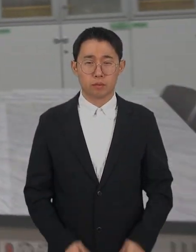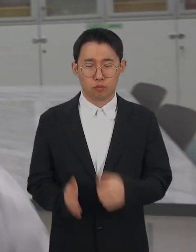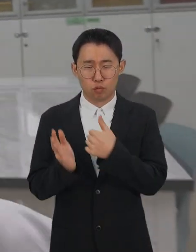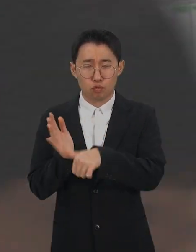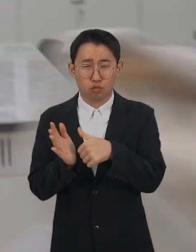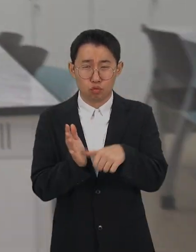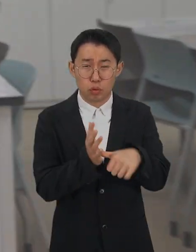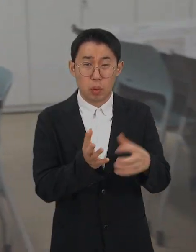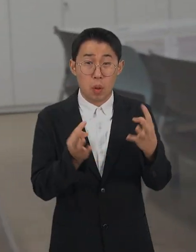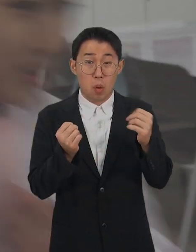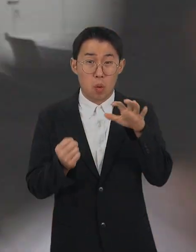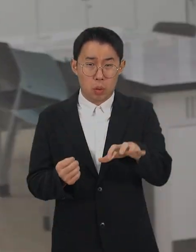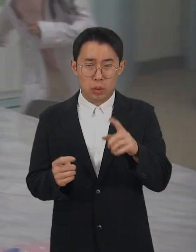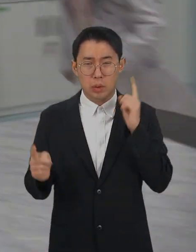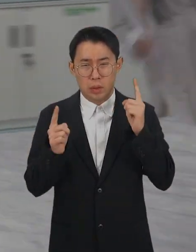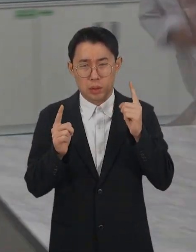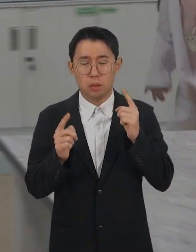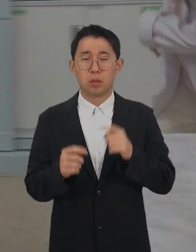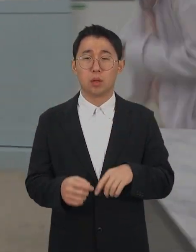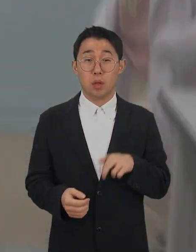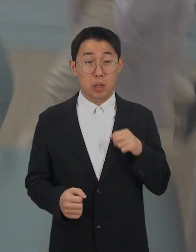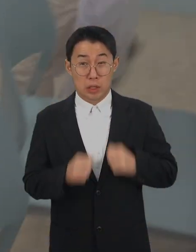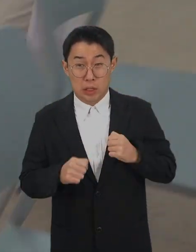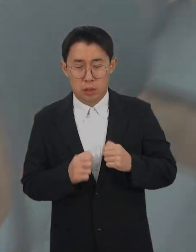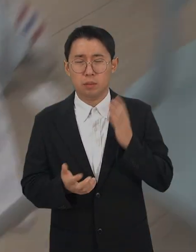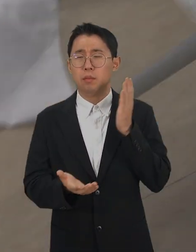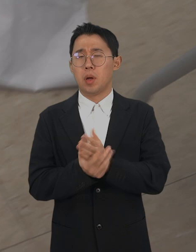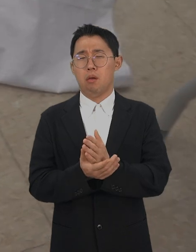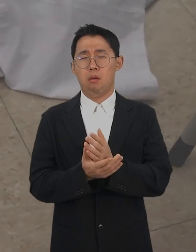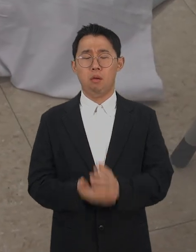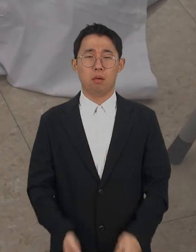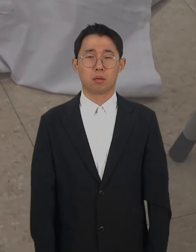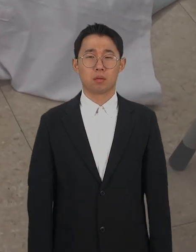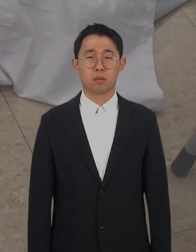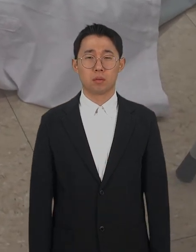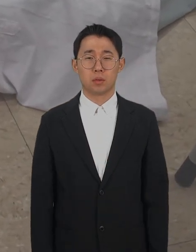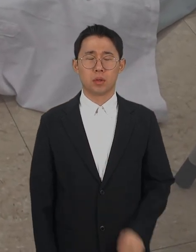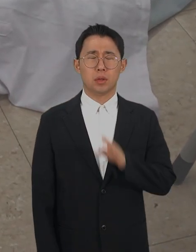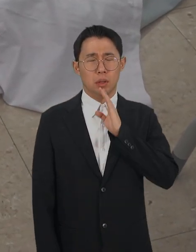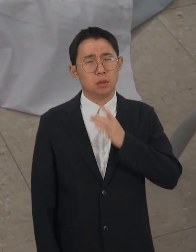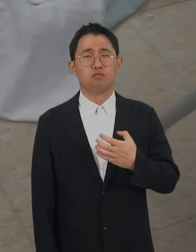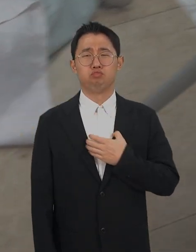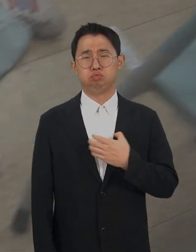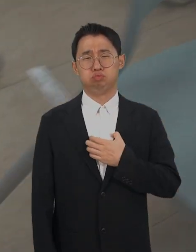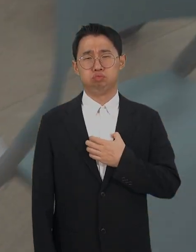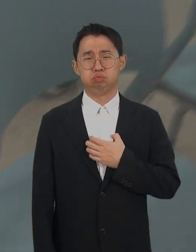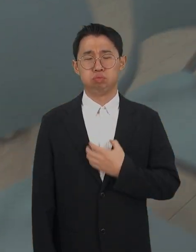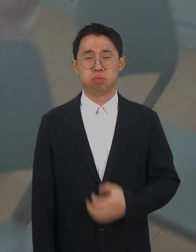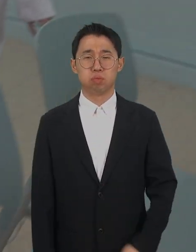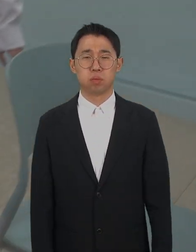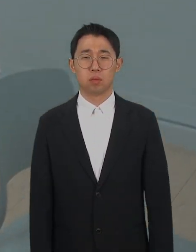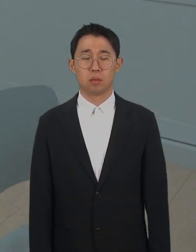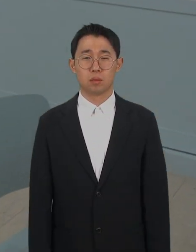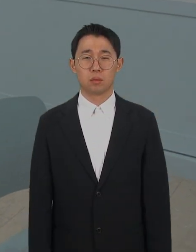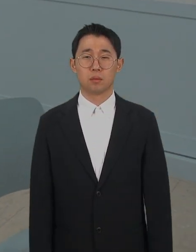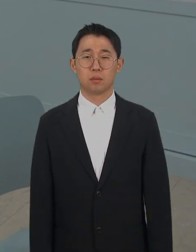실험 도구들이 많은 곳에서는 장난을 치거나 뛰면 절대 안 되는 거예요. 정말 위험하거든요.